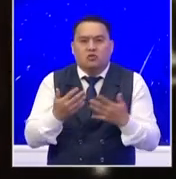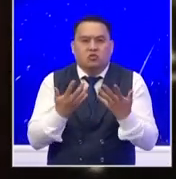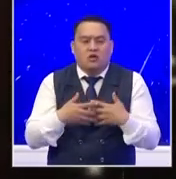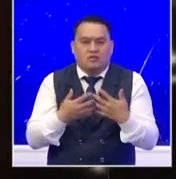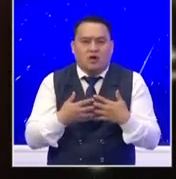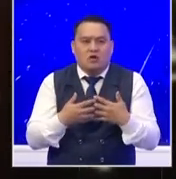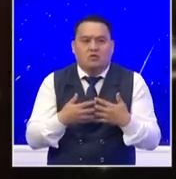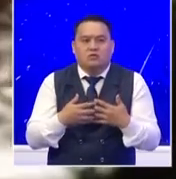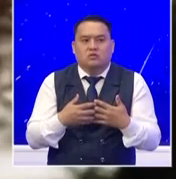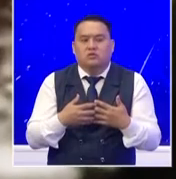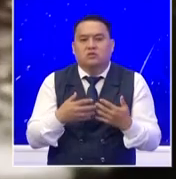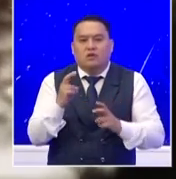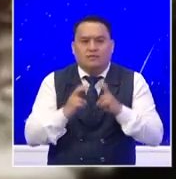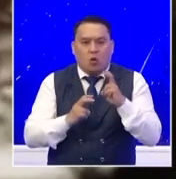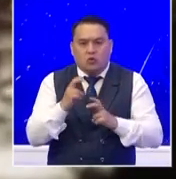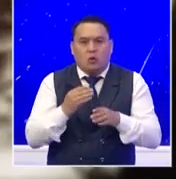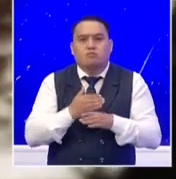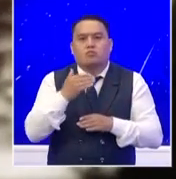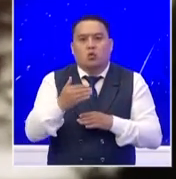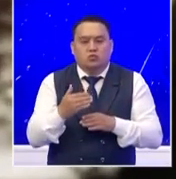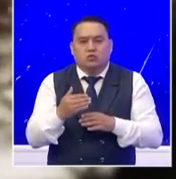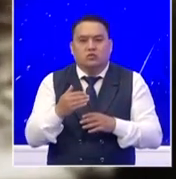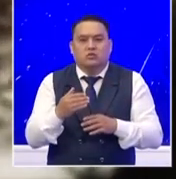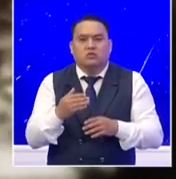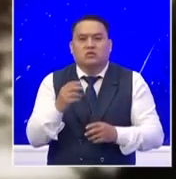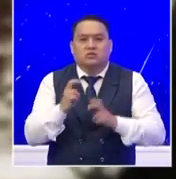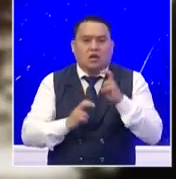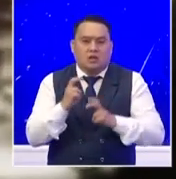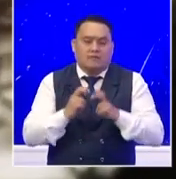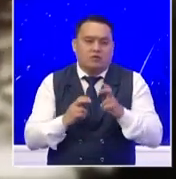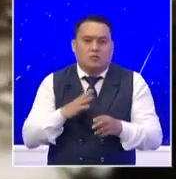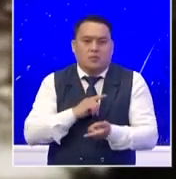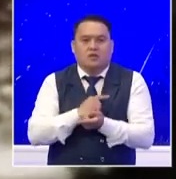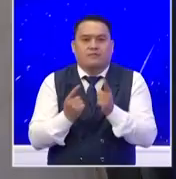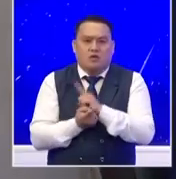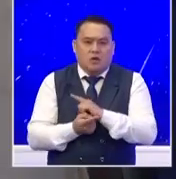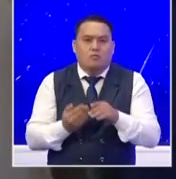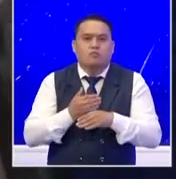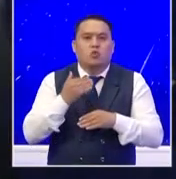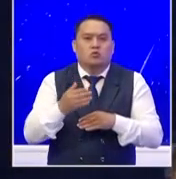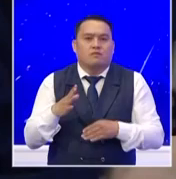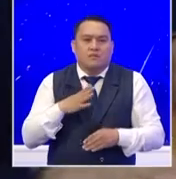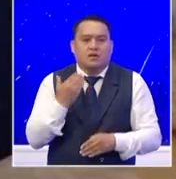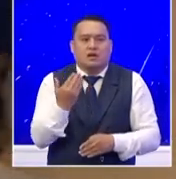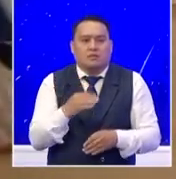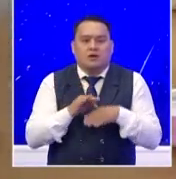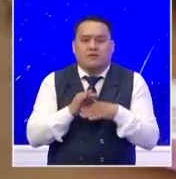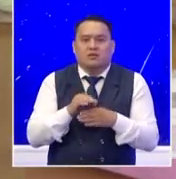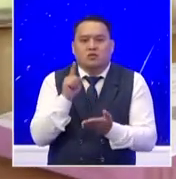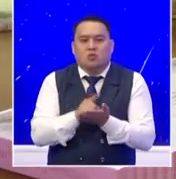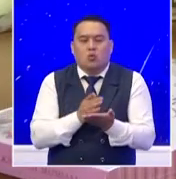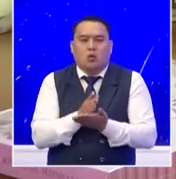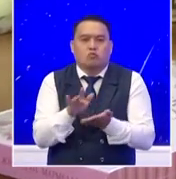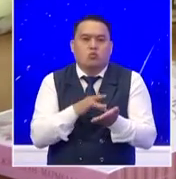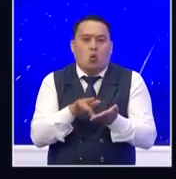в аглоцехе свинцового завода. Позже была переведена в гидроцех того же предприятия. Послевоенные годы Ефросиня Великанова провела в должности